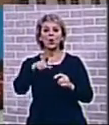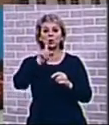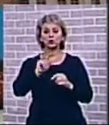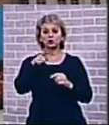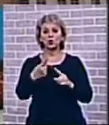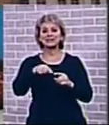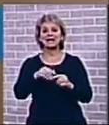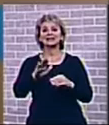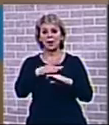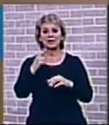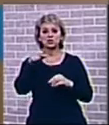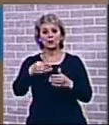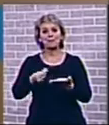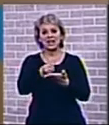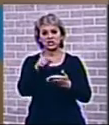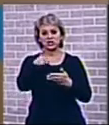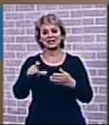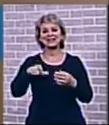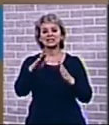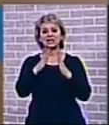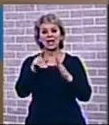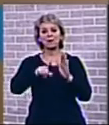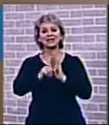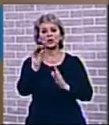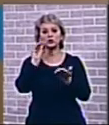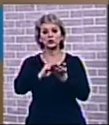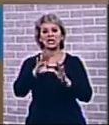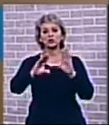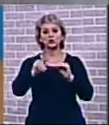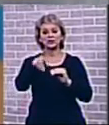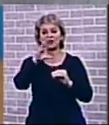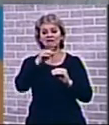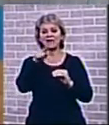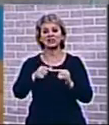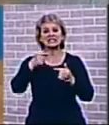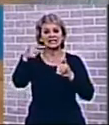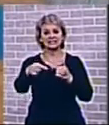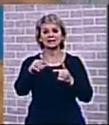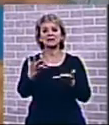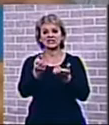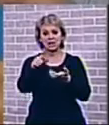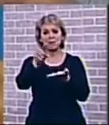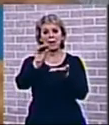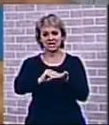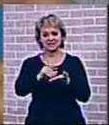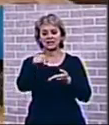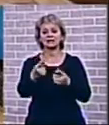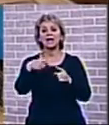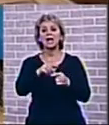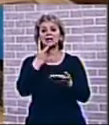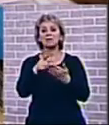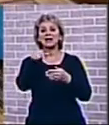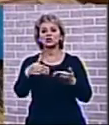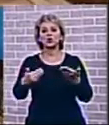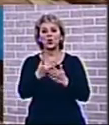Удобство для добросовестных плательщиков. В донских домах начали устанавливать счетчики воды с дистанционным снятием показаний. Это